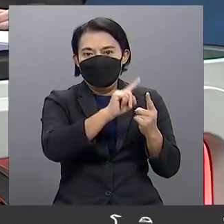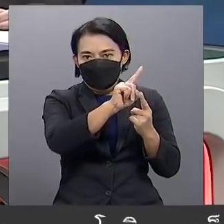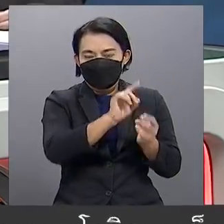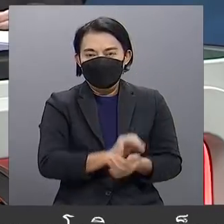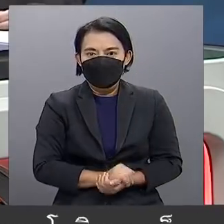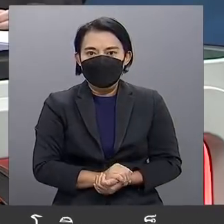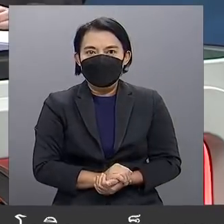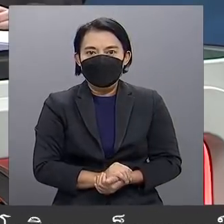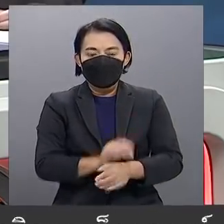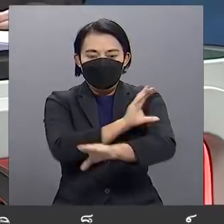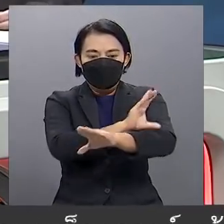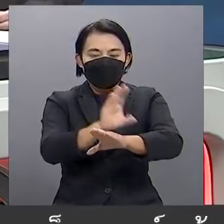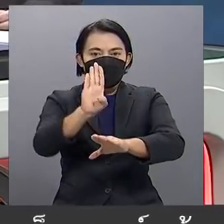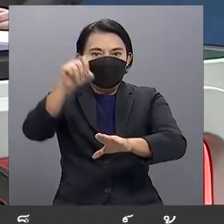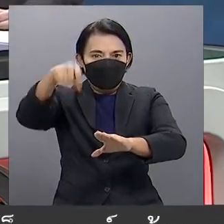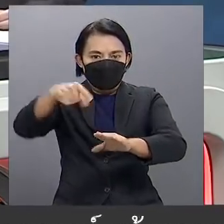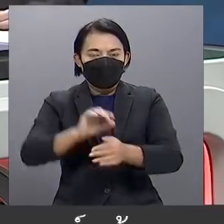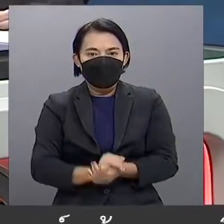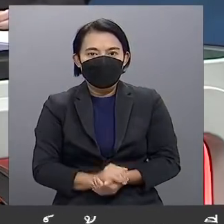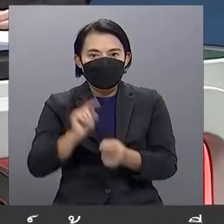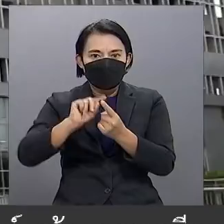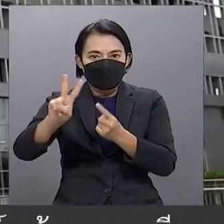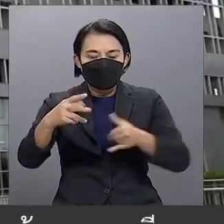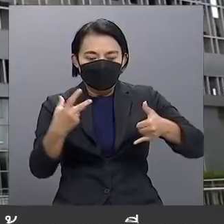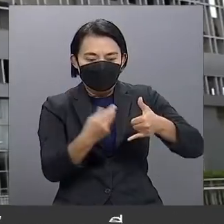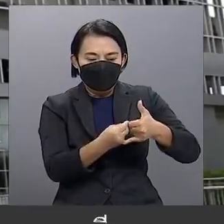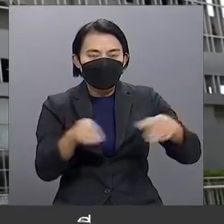จะได้รับเข็มสองในสถานพยาบาลใล้บ้านแทน